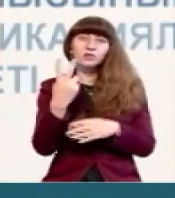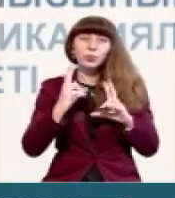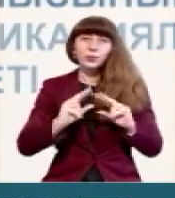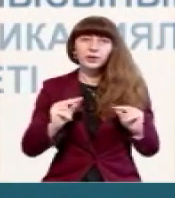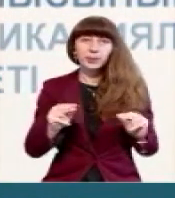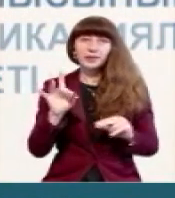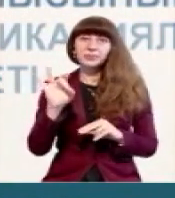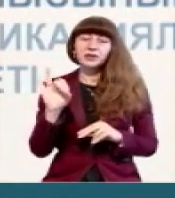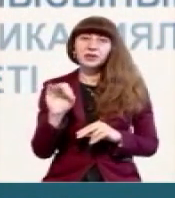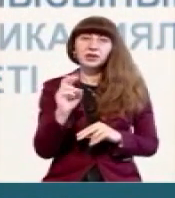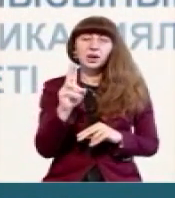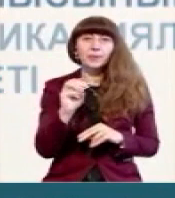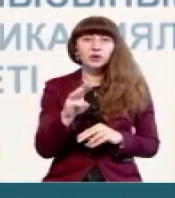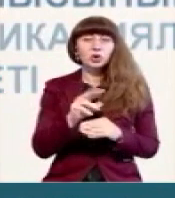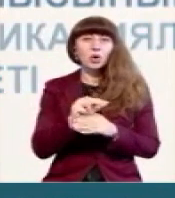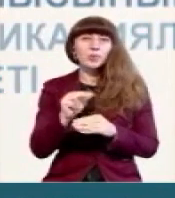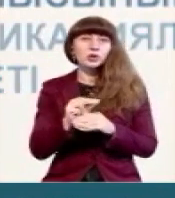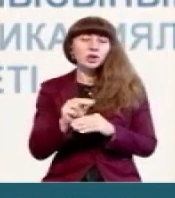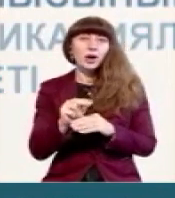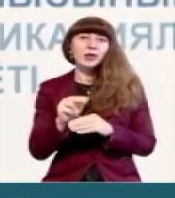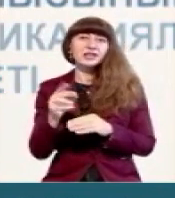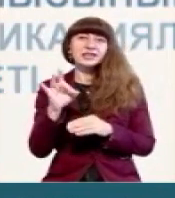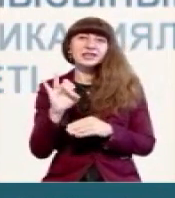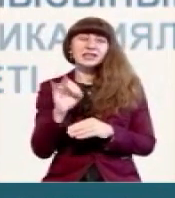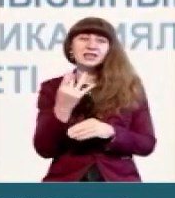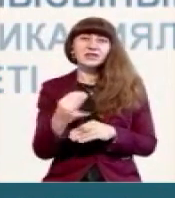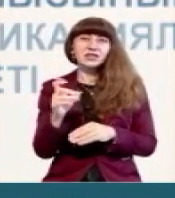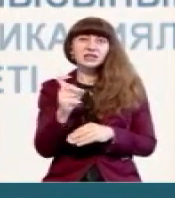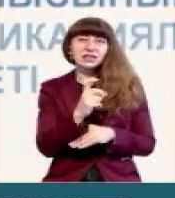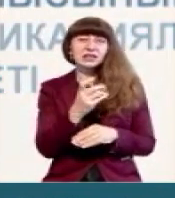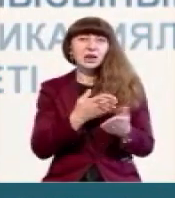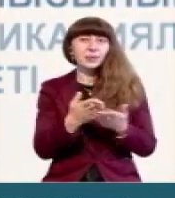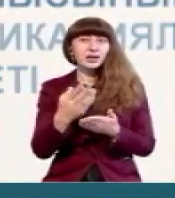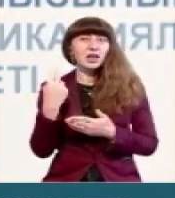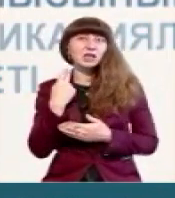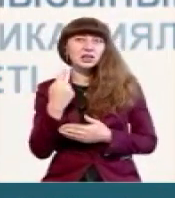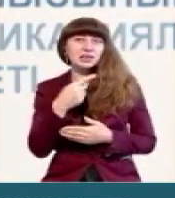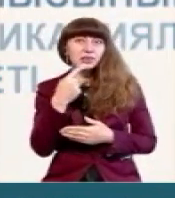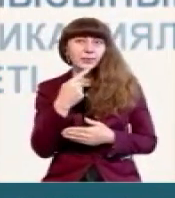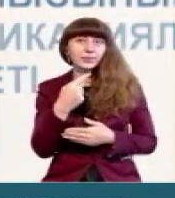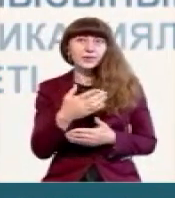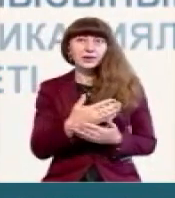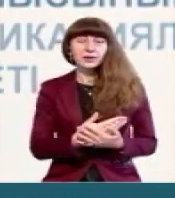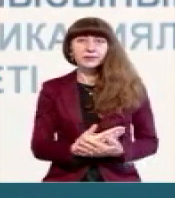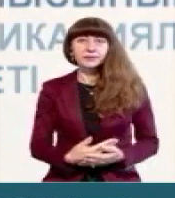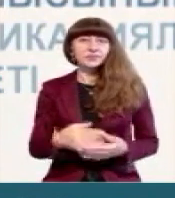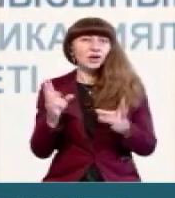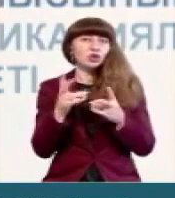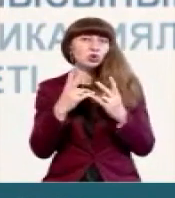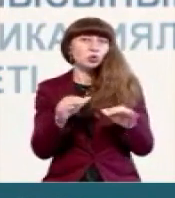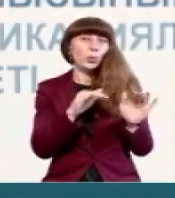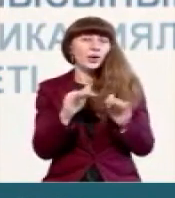бағыт болып табылады. Осыған байланысты біз департаменттің Telegram арнасы, Facebook, Instagram, департаменттің ресми сайты